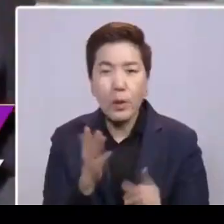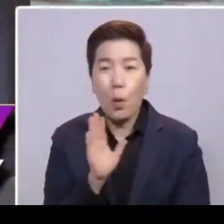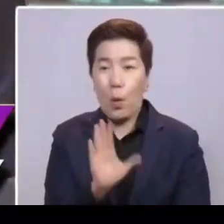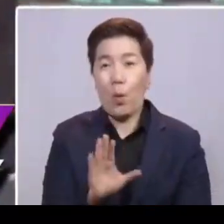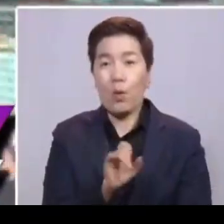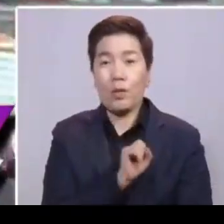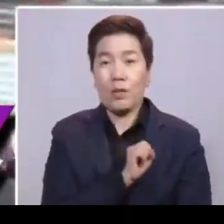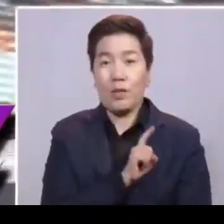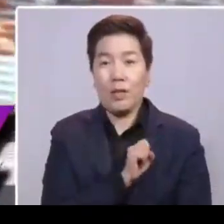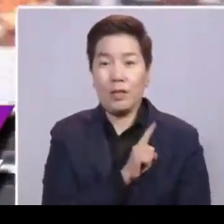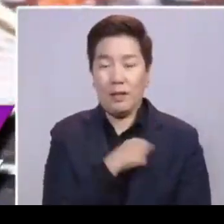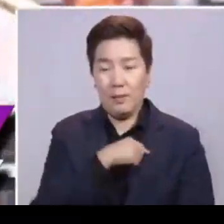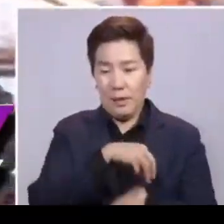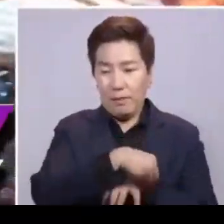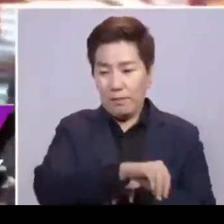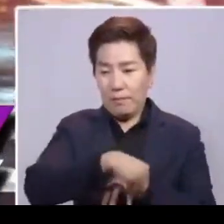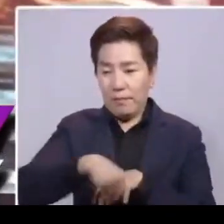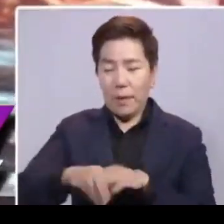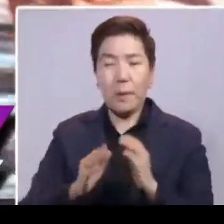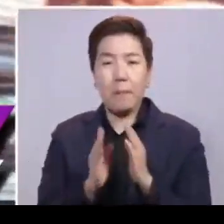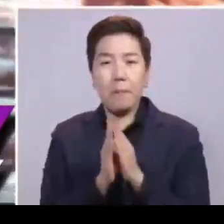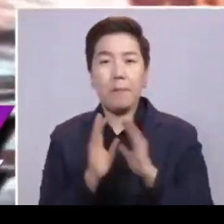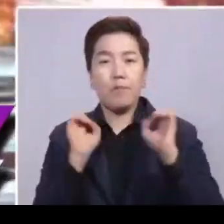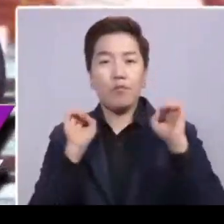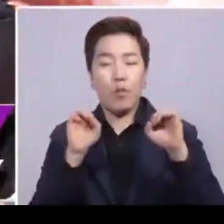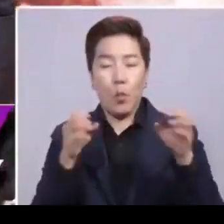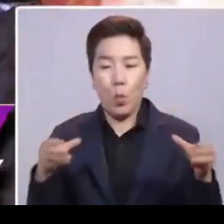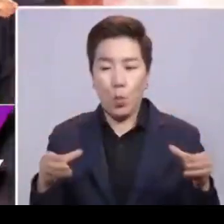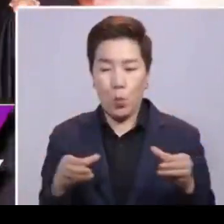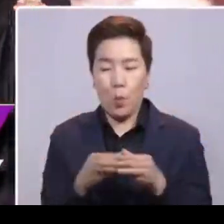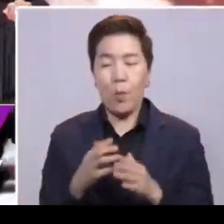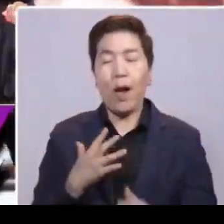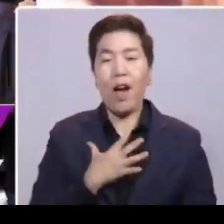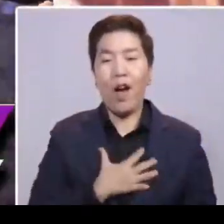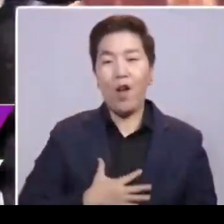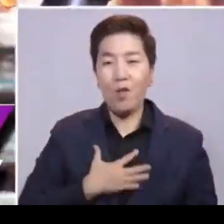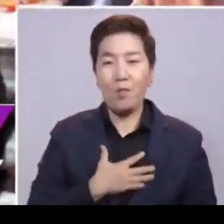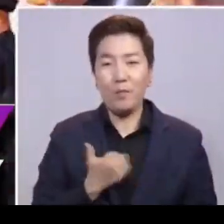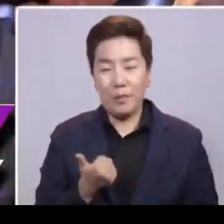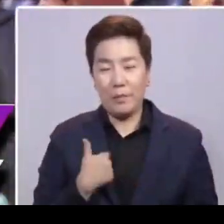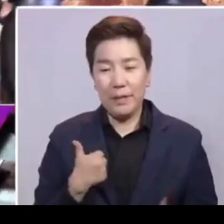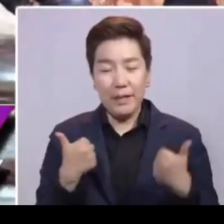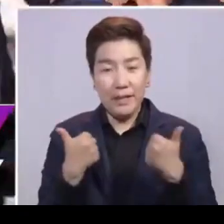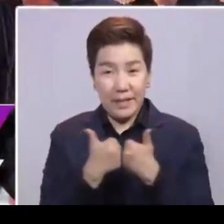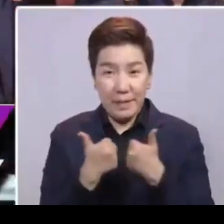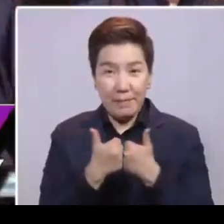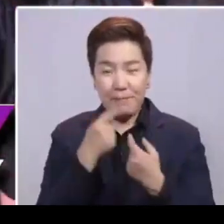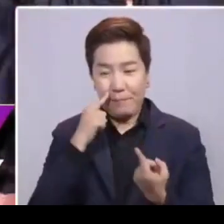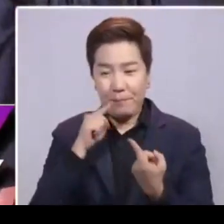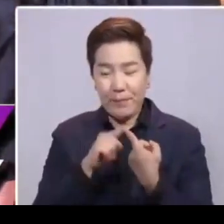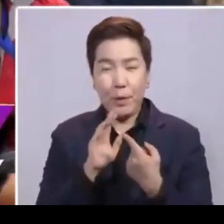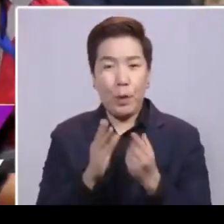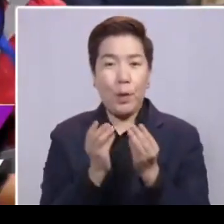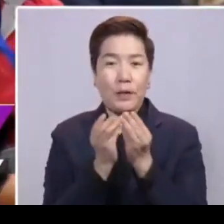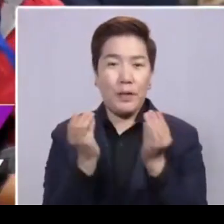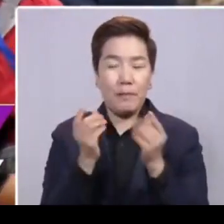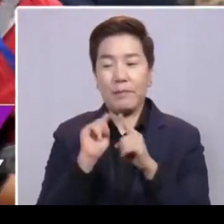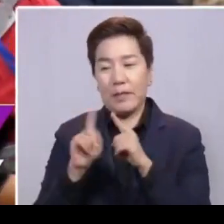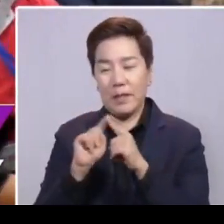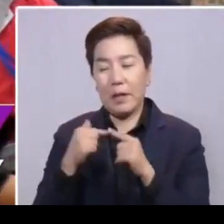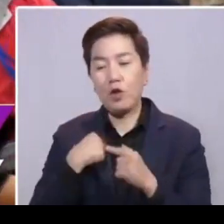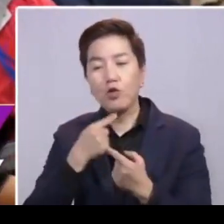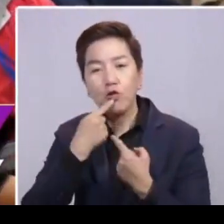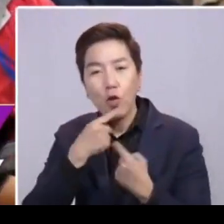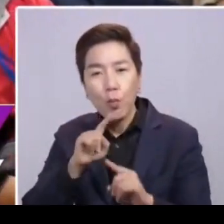ศาสนาจากเครือข่ายพระธรรมวิทยากรกลุ่มพระธรรมอารมณ์ดีเกมคุณธรรม Rest For Goodต่อปัญหาธรรมะ